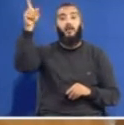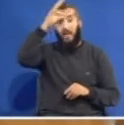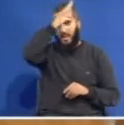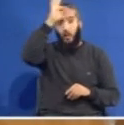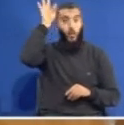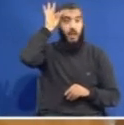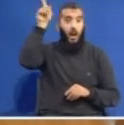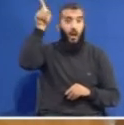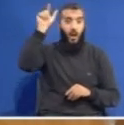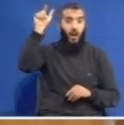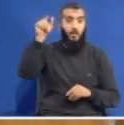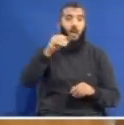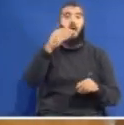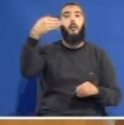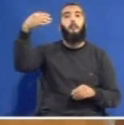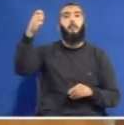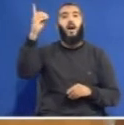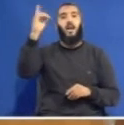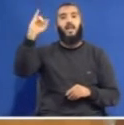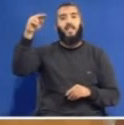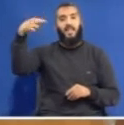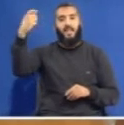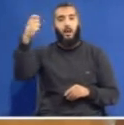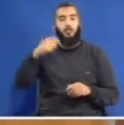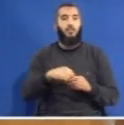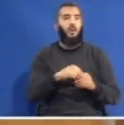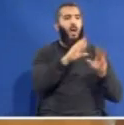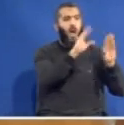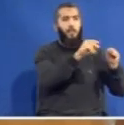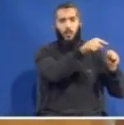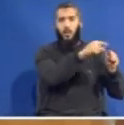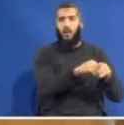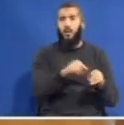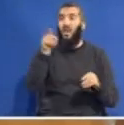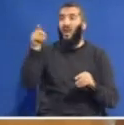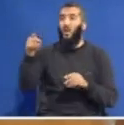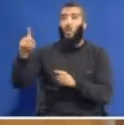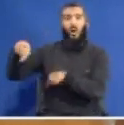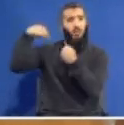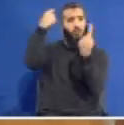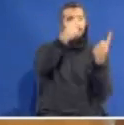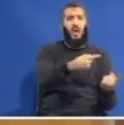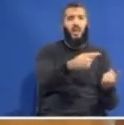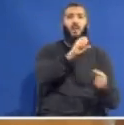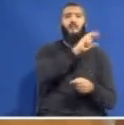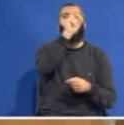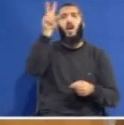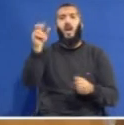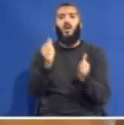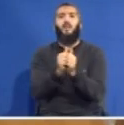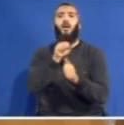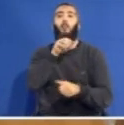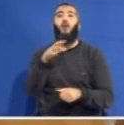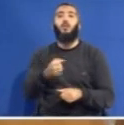أشاطره معك. فسعد بن الربيع حينما آخى رسول الله صلى الله عليه وسلم بينه وبين عبد الرحمن